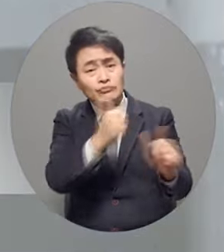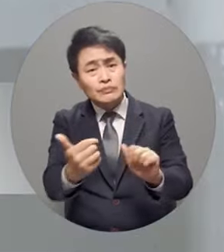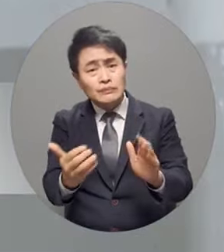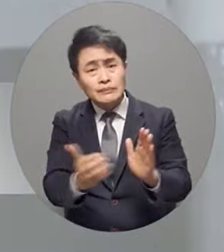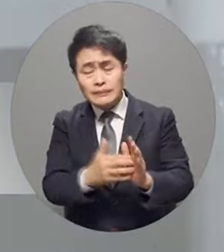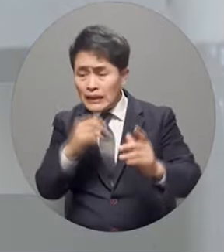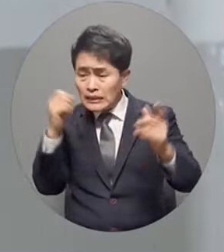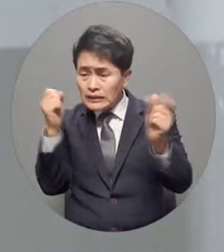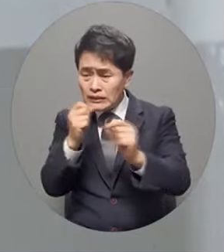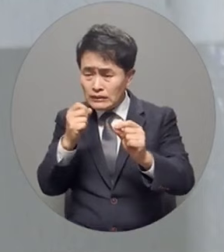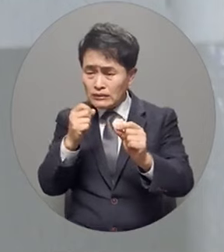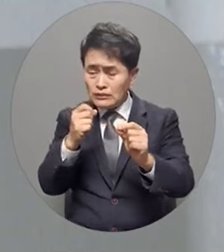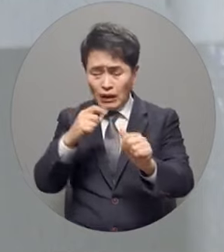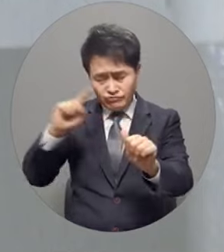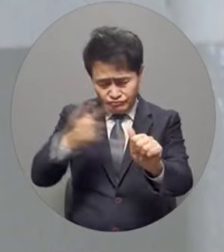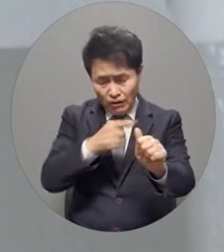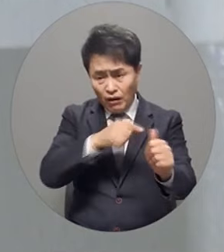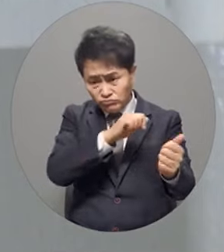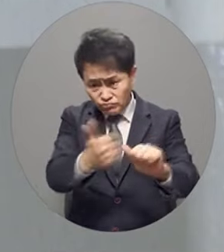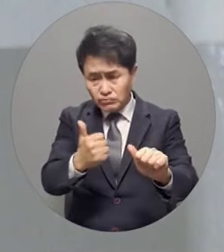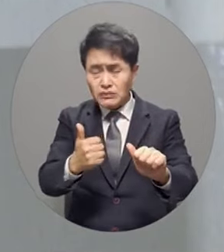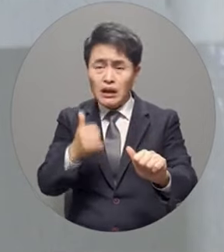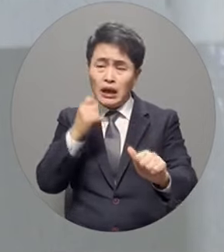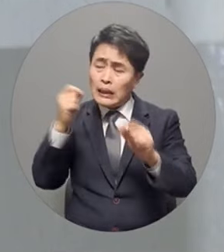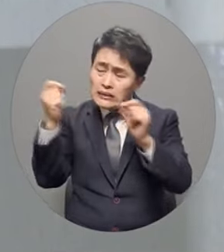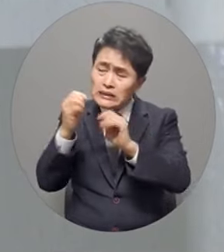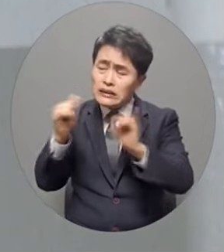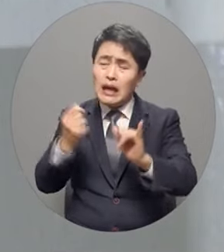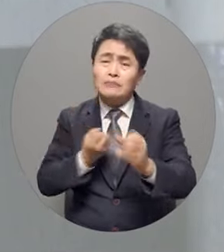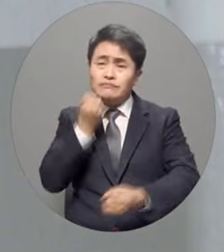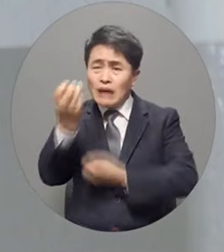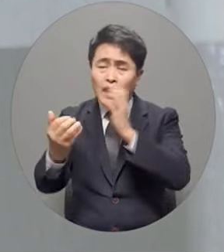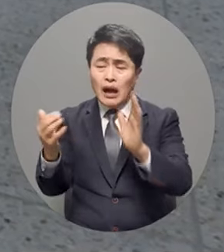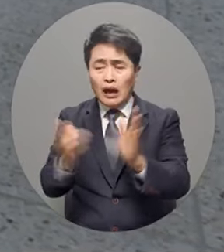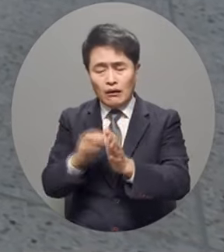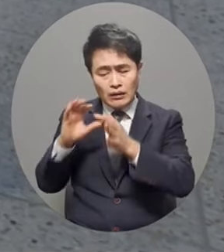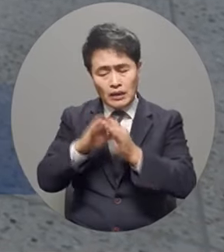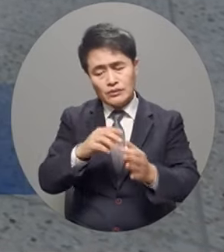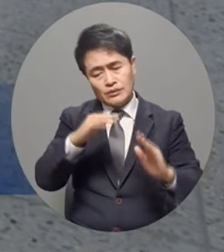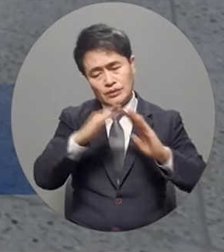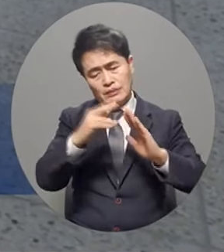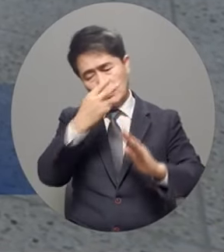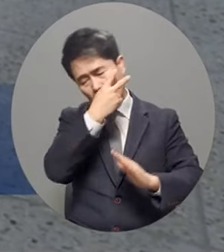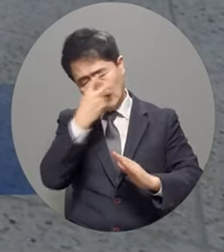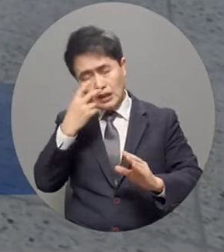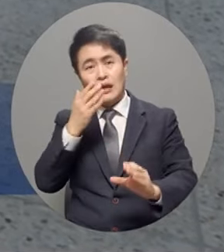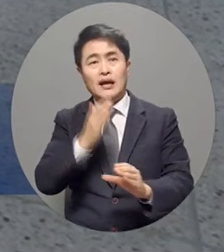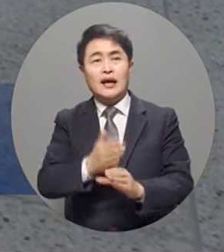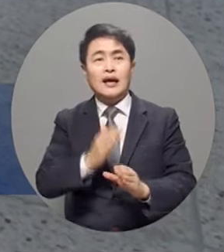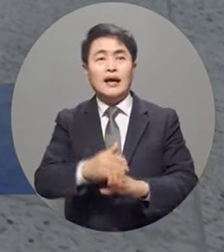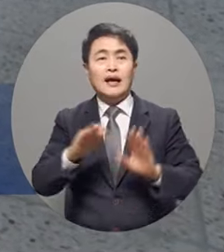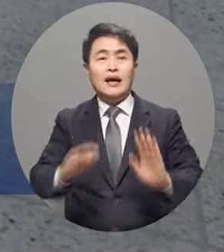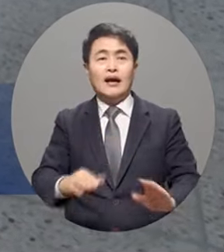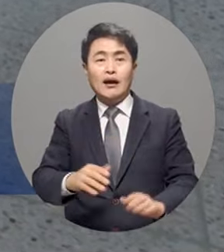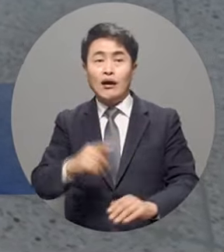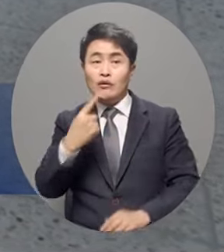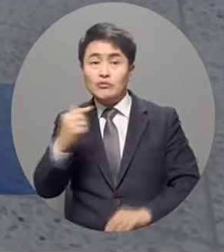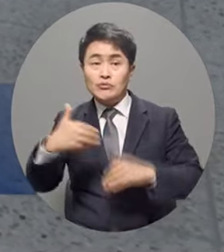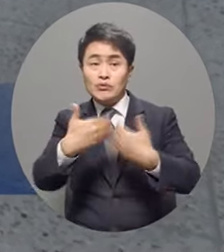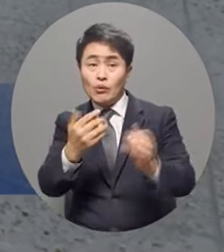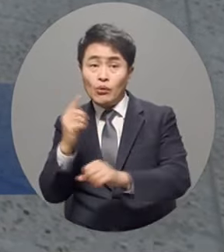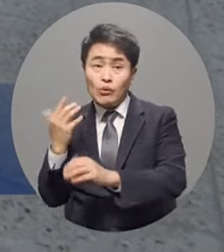지인에게 자신의 범행을 알린 뒤 계속 집에서 잠을 잔 겁니다. 그리고 구급차랑 소방차가 갖고 문 닫고